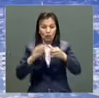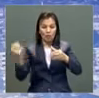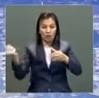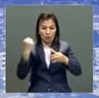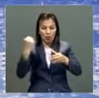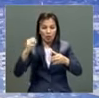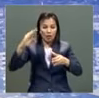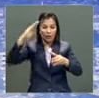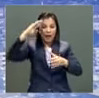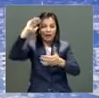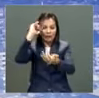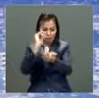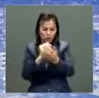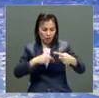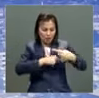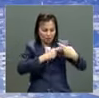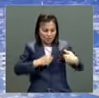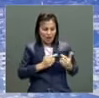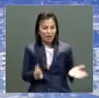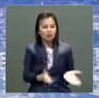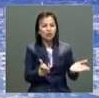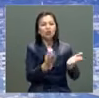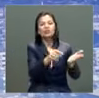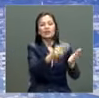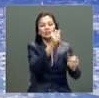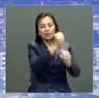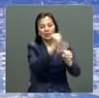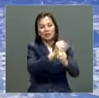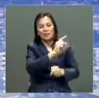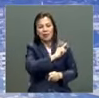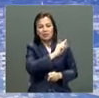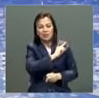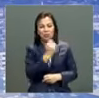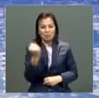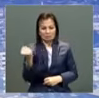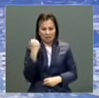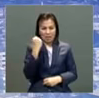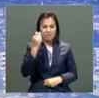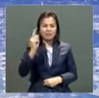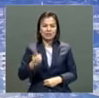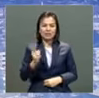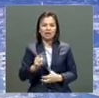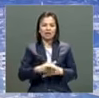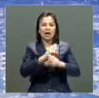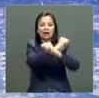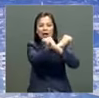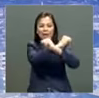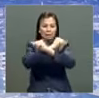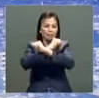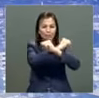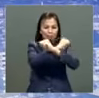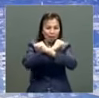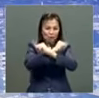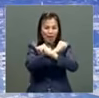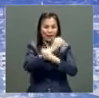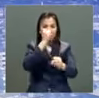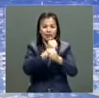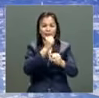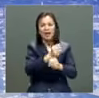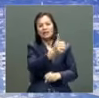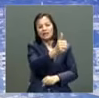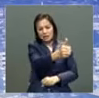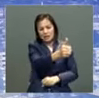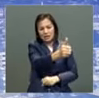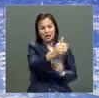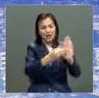ขอส่งกำลังใจไปให้ท่านที่ท่านได้ทำหน้าที่อย่างเข้มข้นและหนักมากๆเป็นการป้องปรามท่านกำลังทำหน้าที่ที่ดี